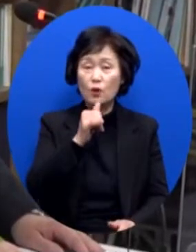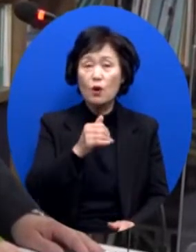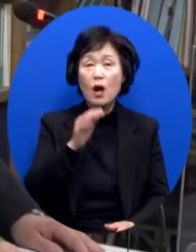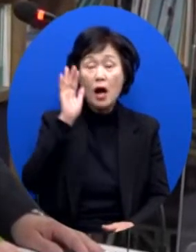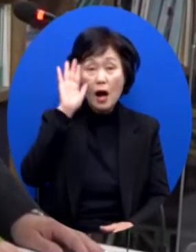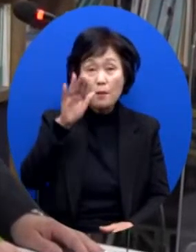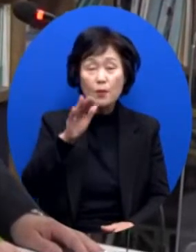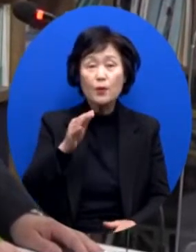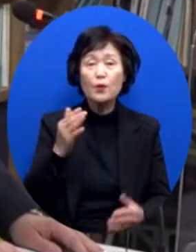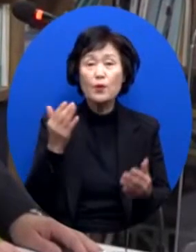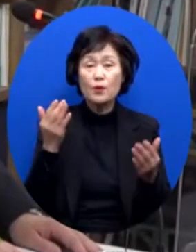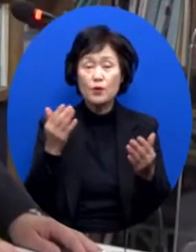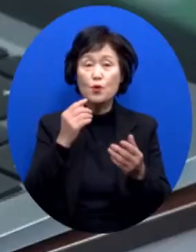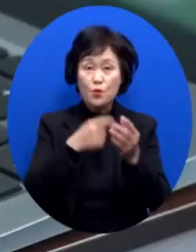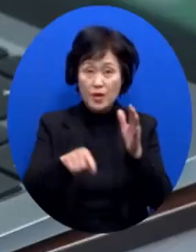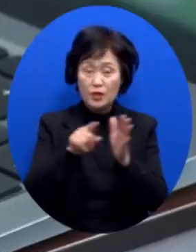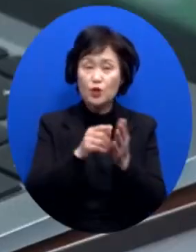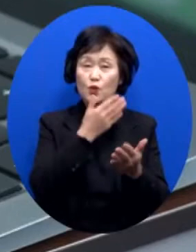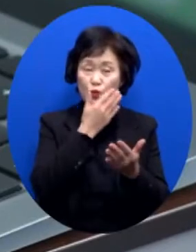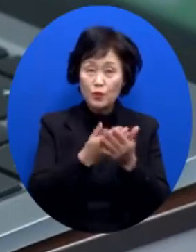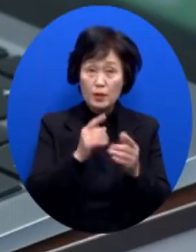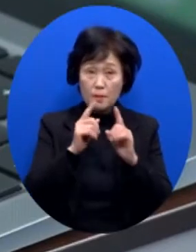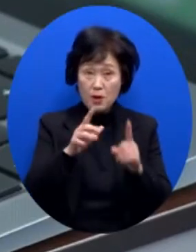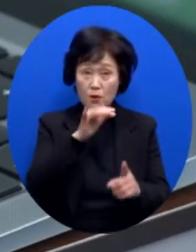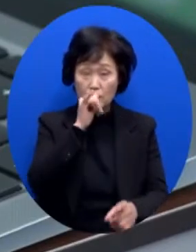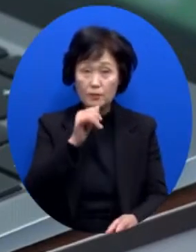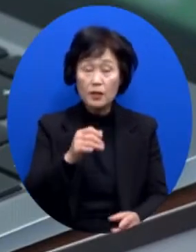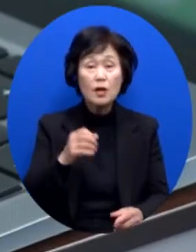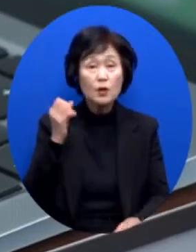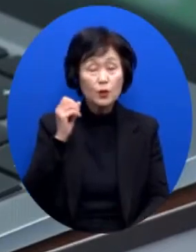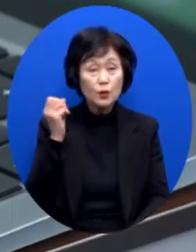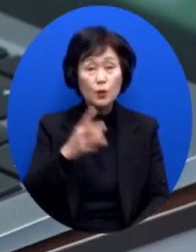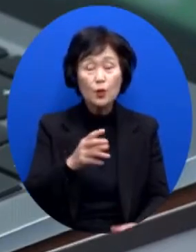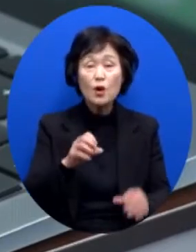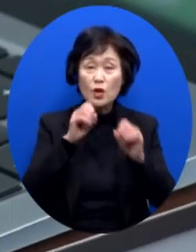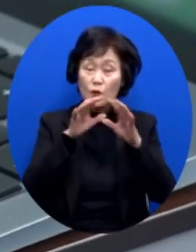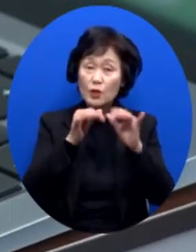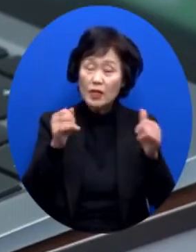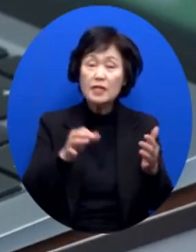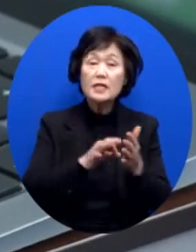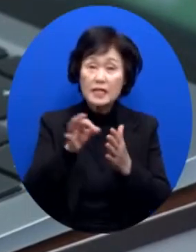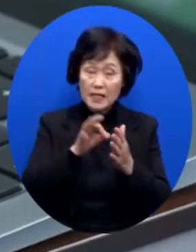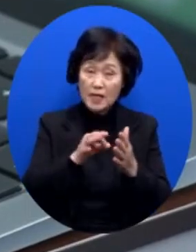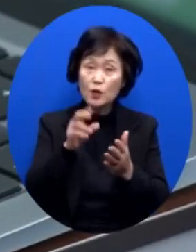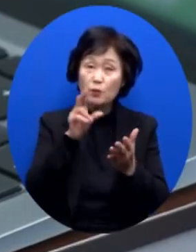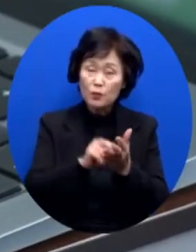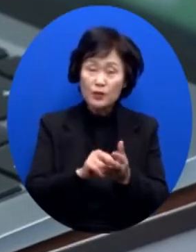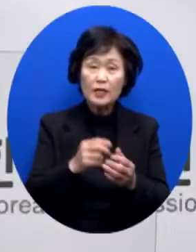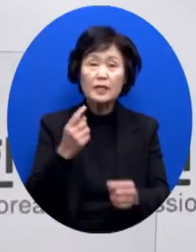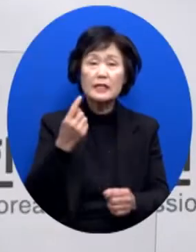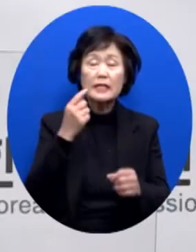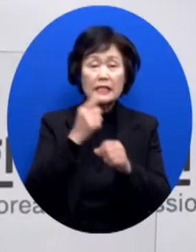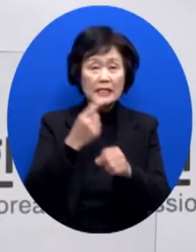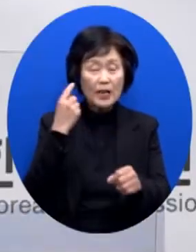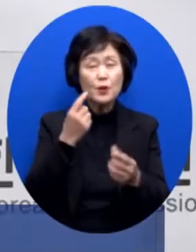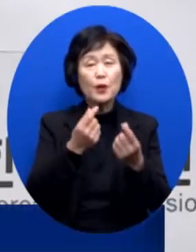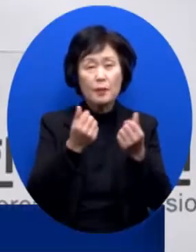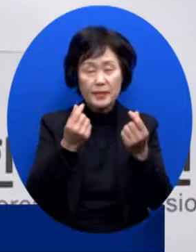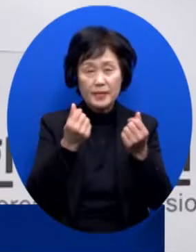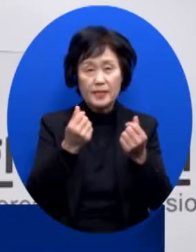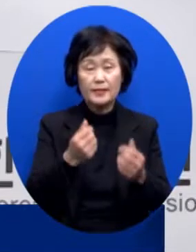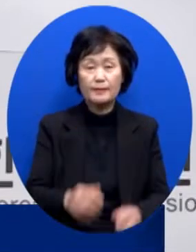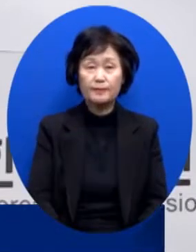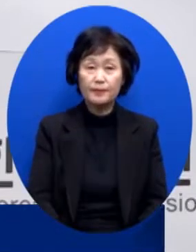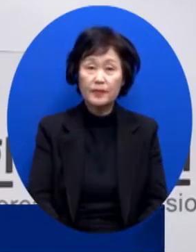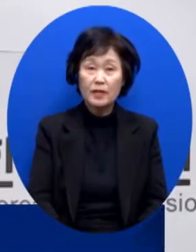그러져 있습니다 선교단체 재정현황 은 전년도에 비해 큰 변화는 없는 것으로 조사됐습니다 한국교회 선교 가 더욱 또